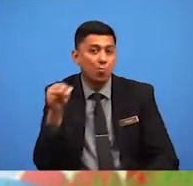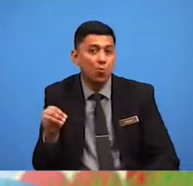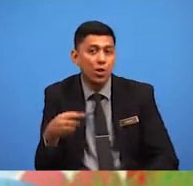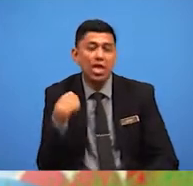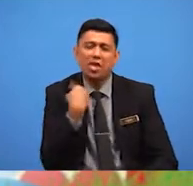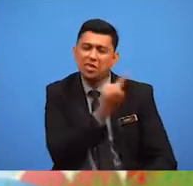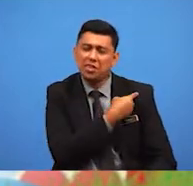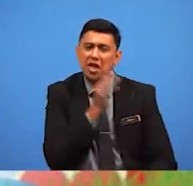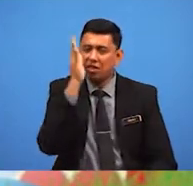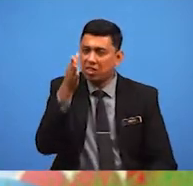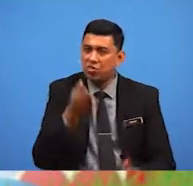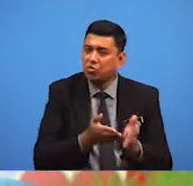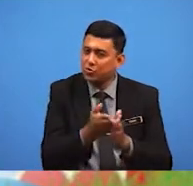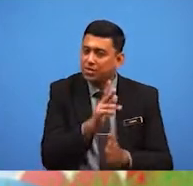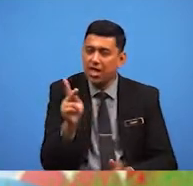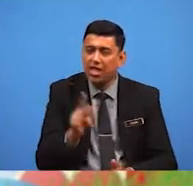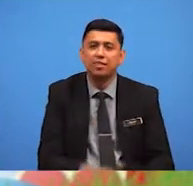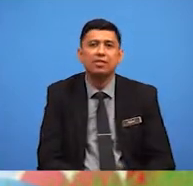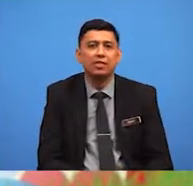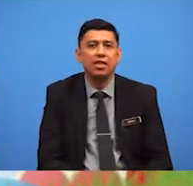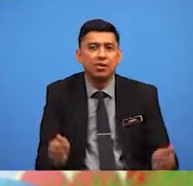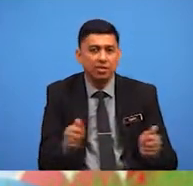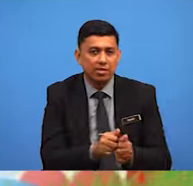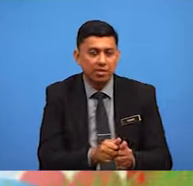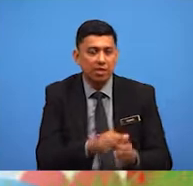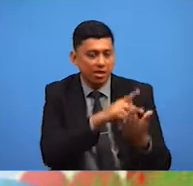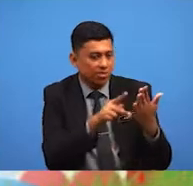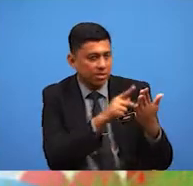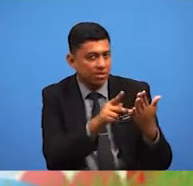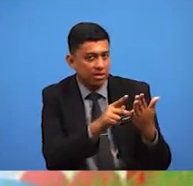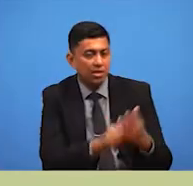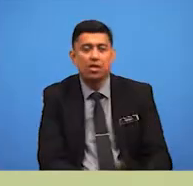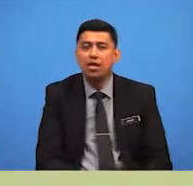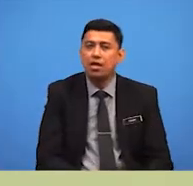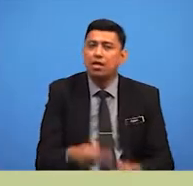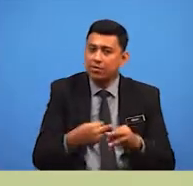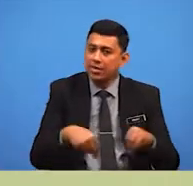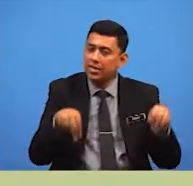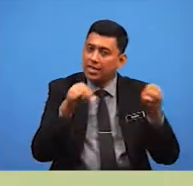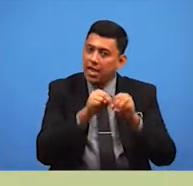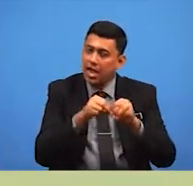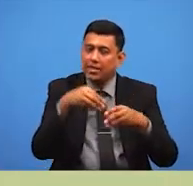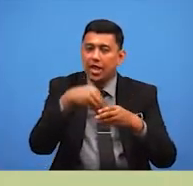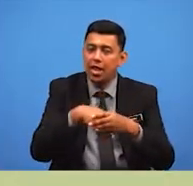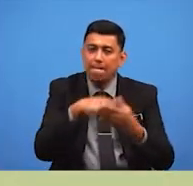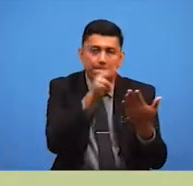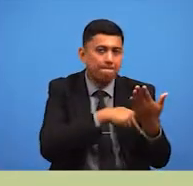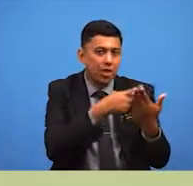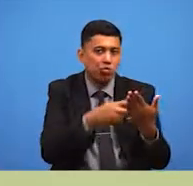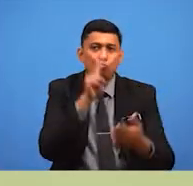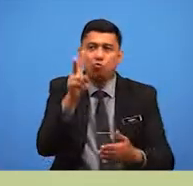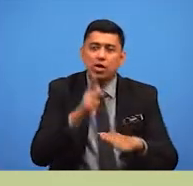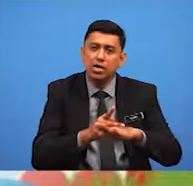Kita akan teruskan pembelajaran kita dengan mengkaji aspek nilai dalam pantun dua kerat nasihat.